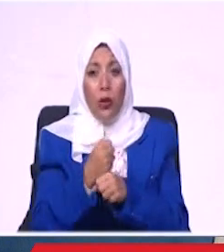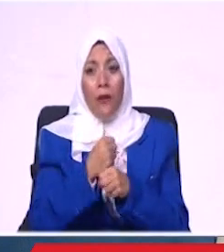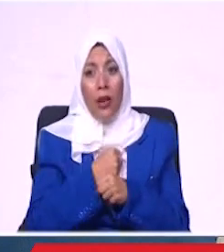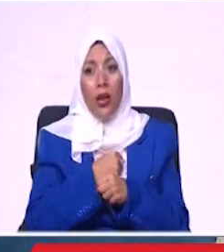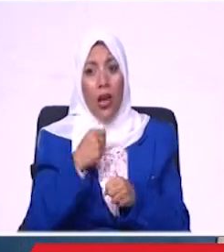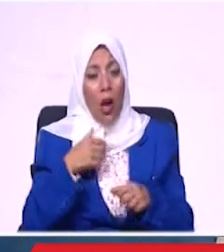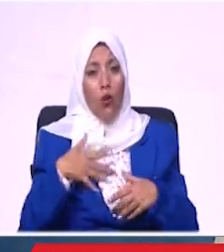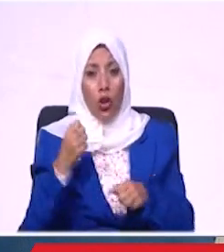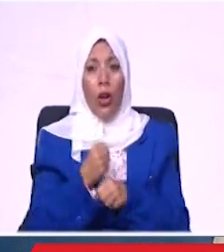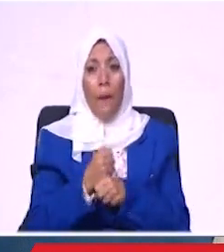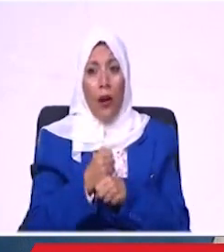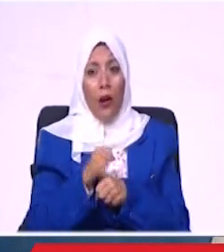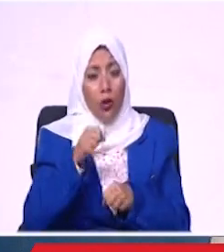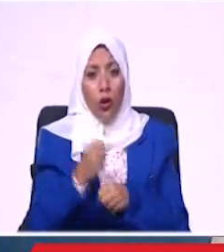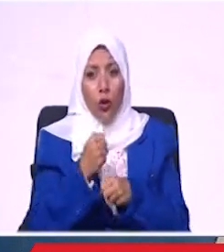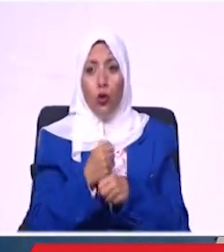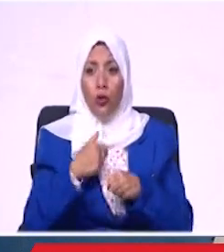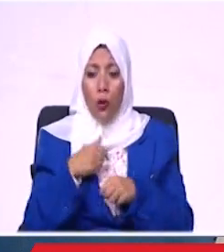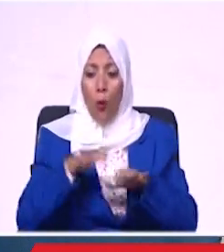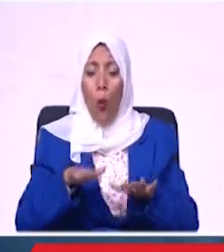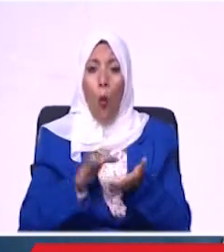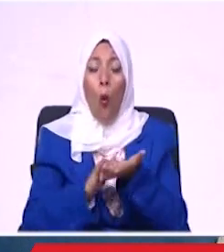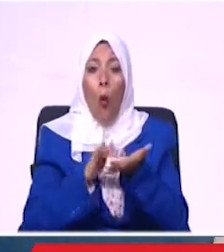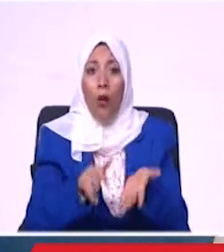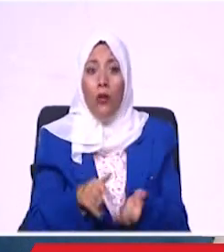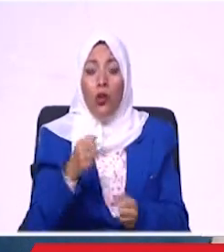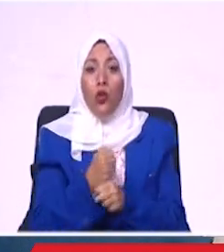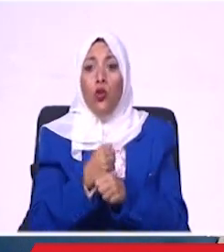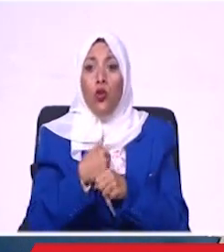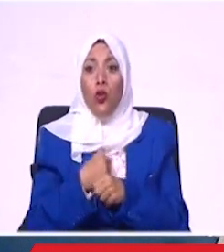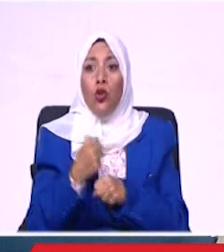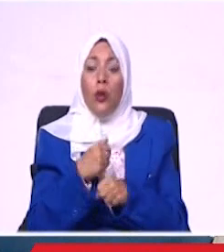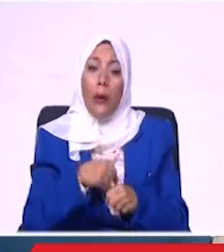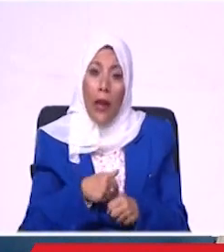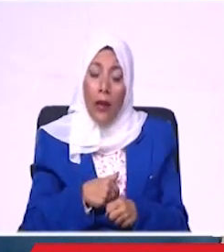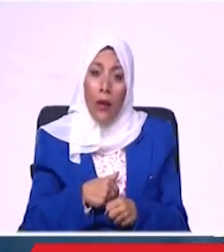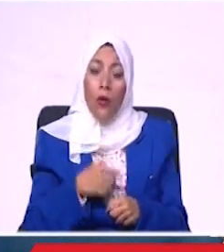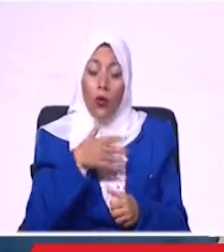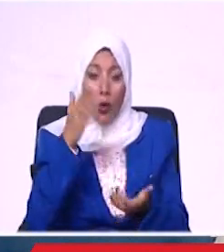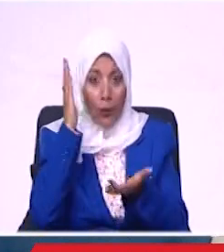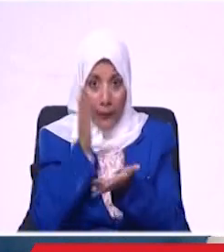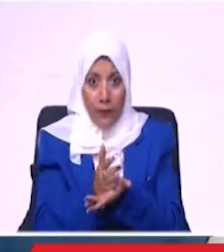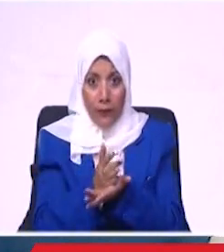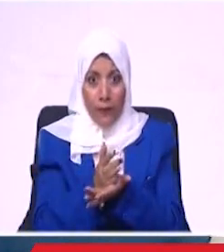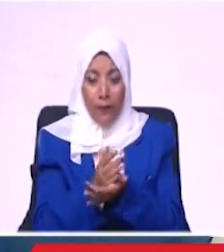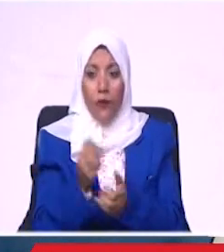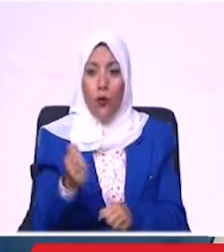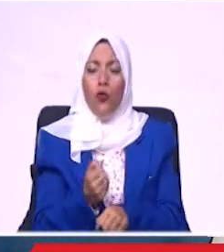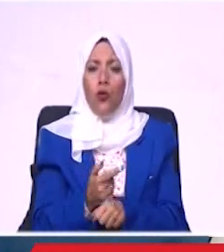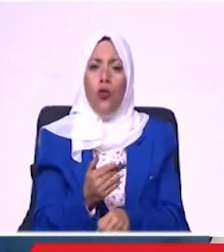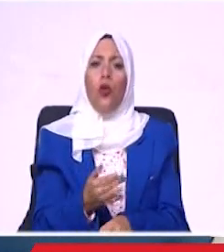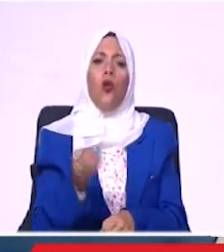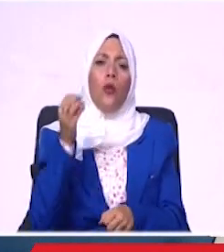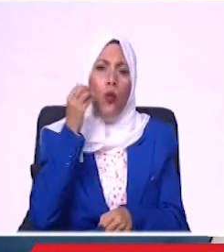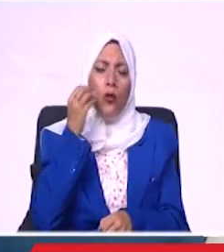عايز اشتغل بقى، ها ده الشغل اللي موجود اللي انا اشتغلته، اشتغلته من قلبي واشتغلته بصدق في اي حاجه، يصلح حتى